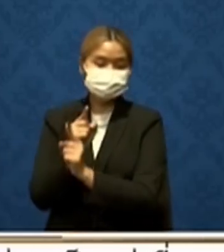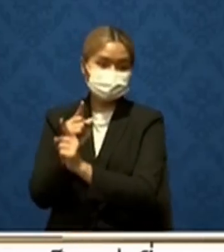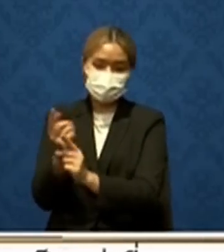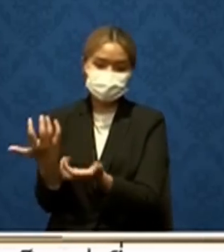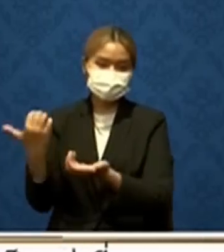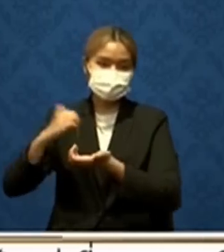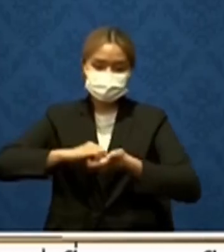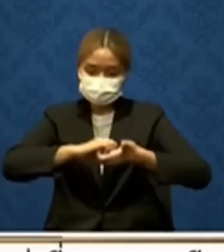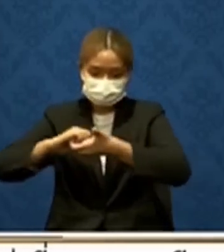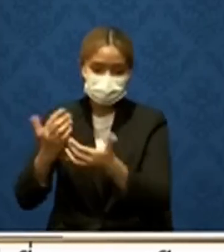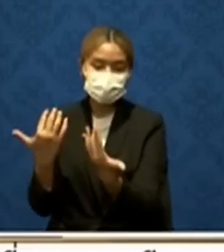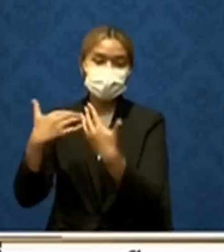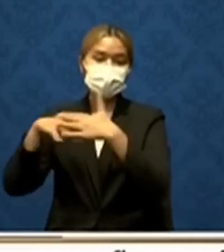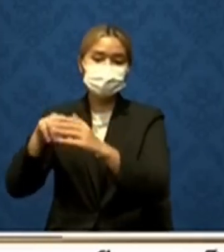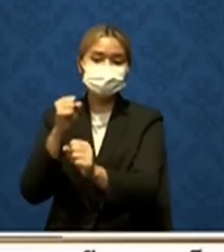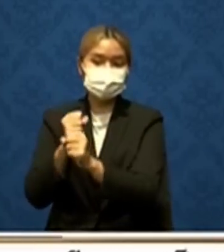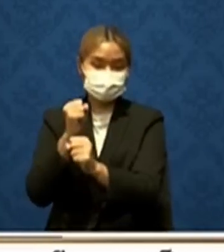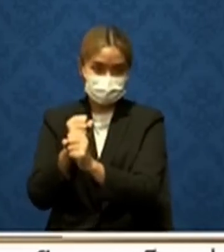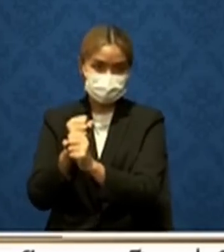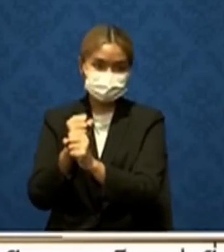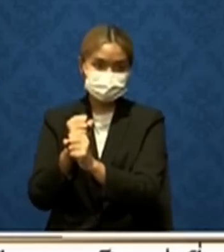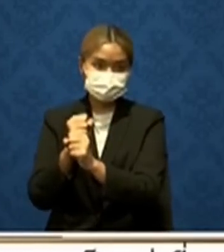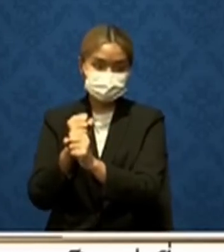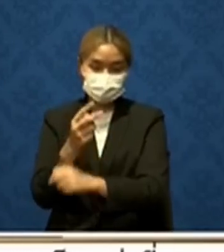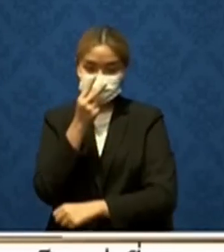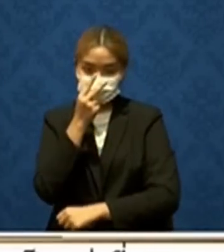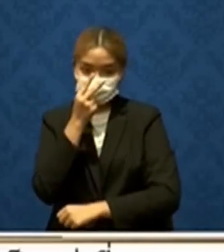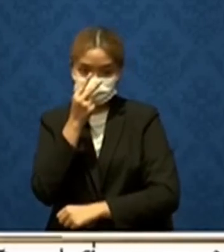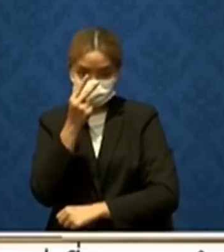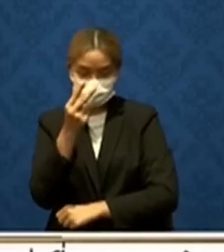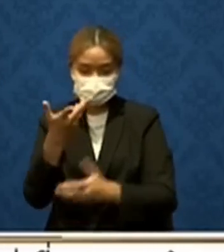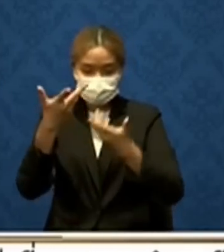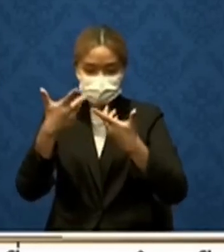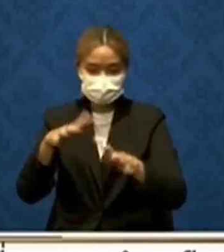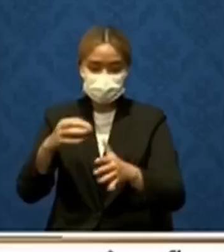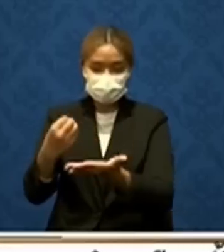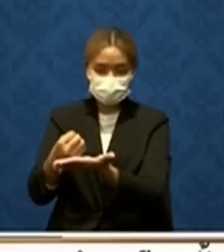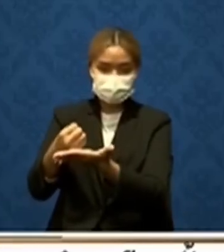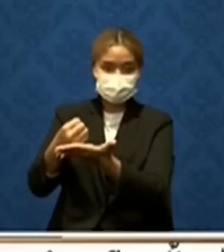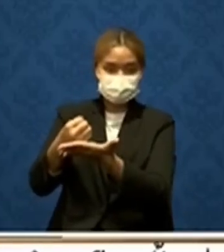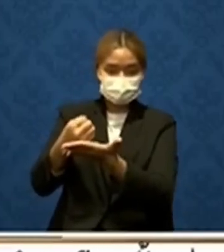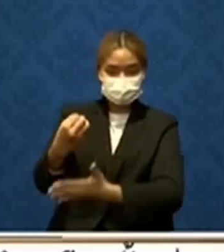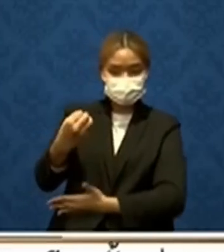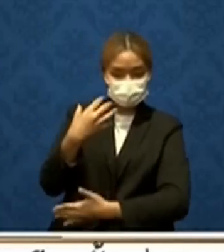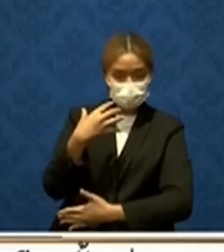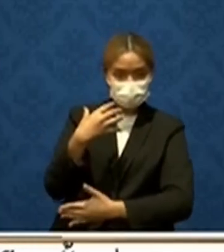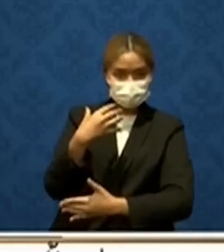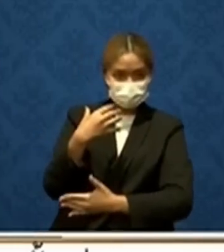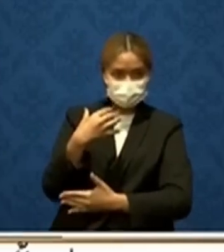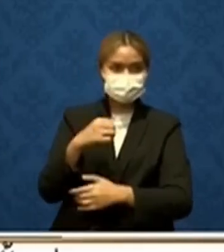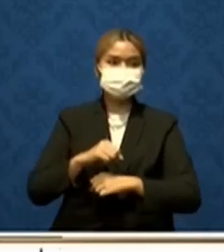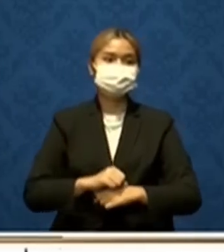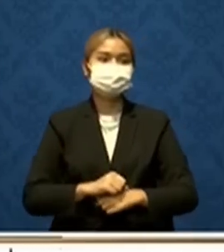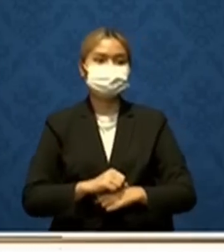คะและให้ติดตามรายงานผมถึงความคืบหน้าเป็นระยะยกเว้น